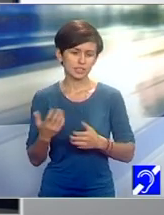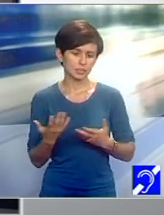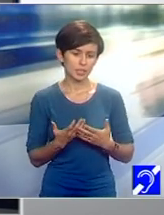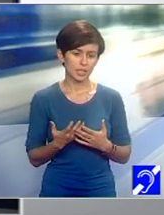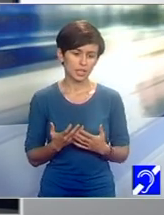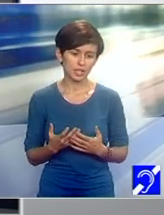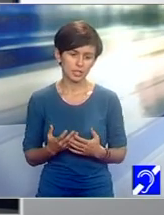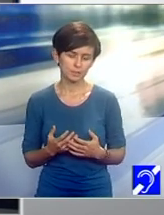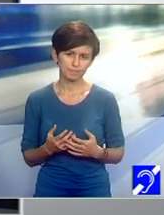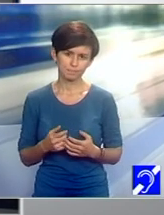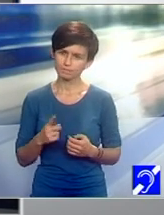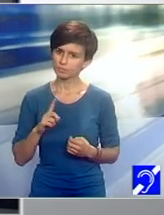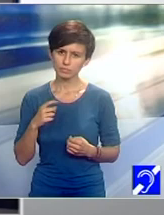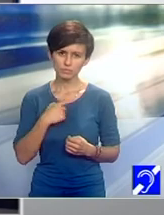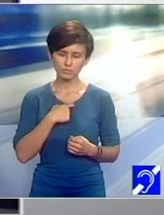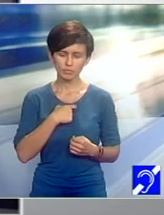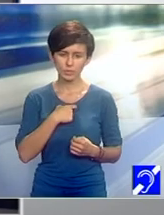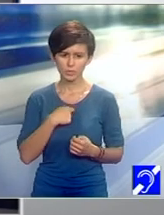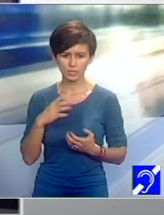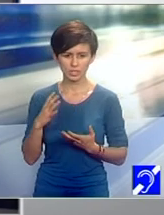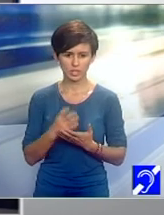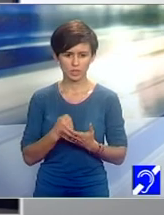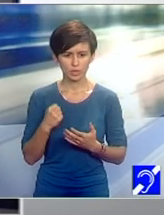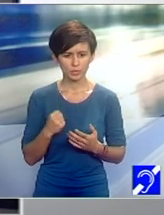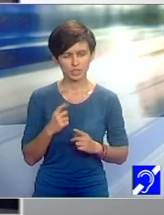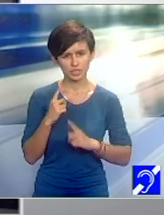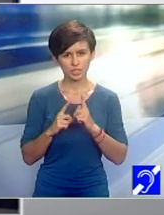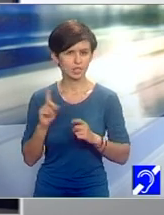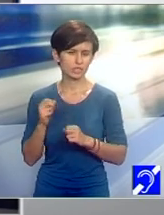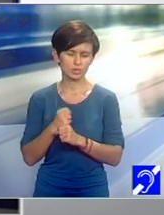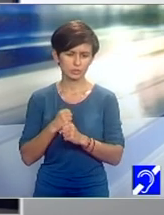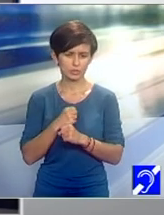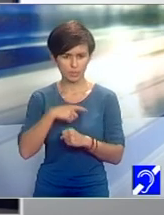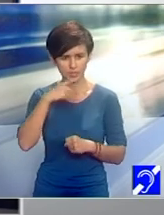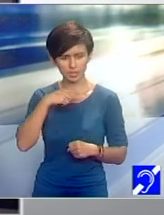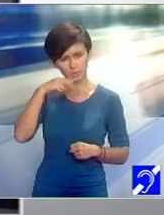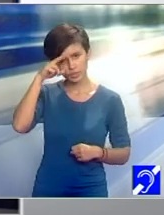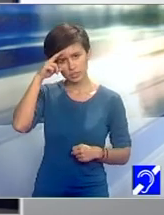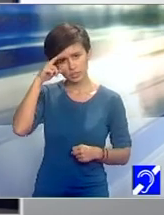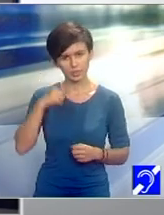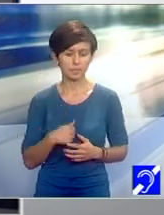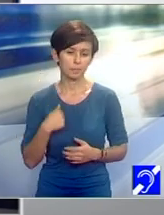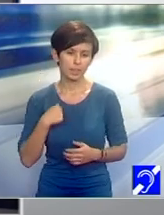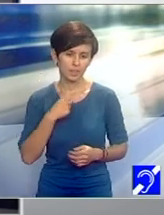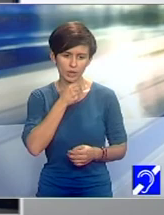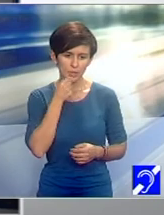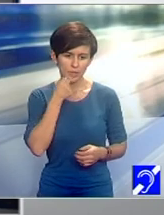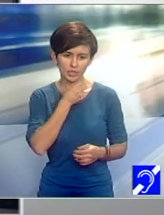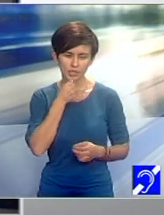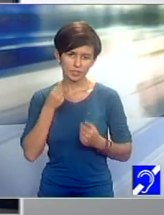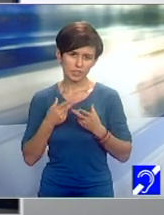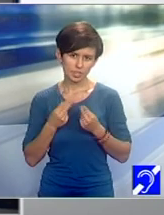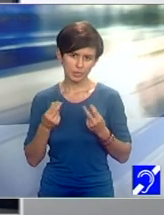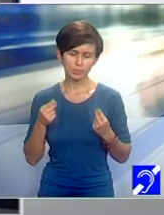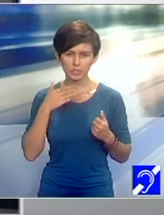acestui studiu în limba germană n-aș fi avut. Să fiu mai exactă, am beneficiat de mai multe burse de studii, ceea ce oferim și noi studenților noștri,